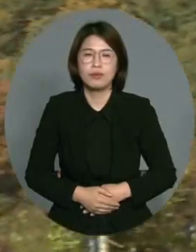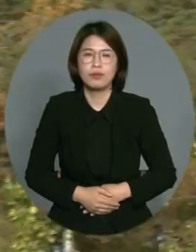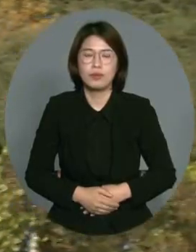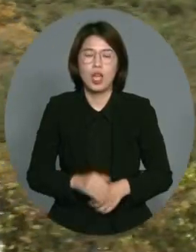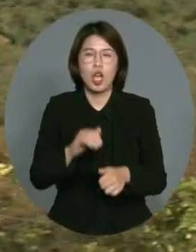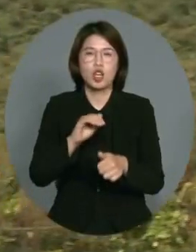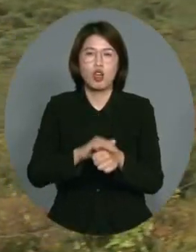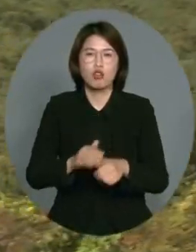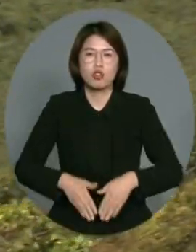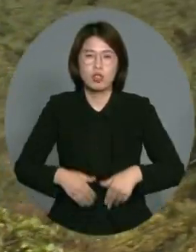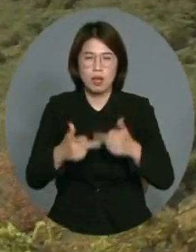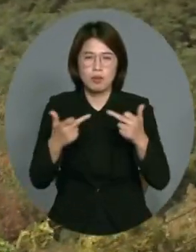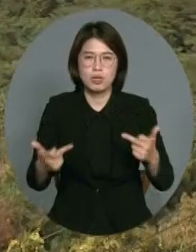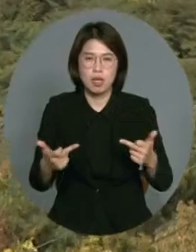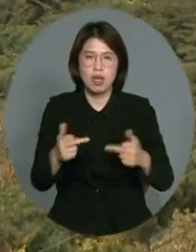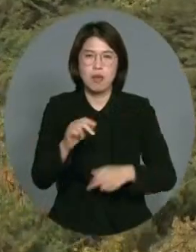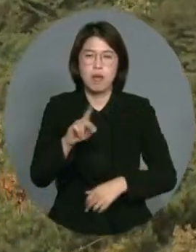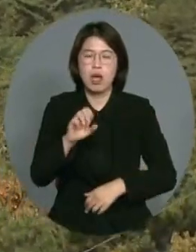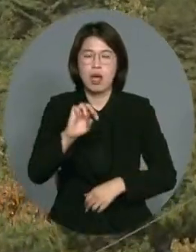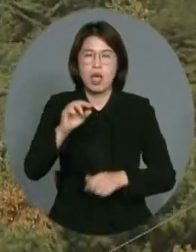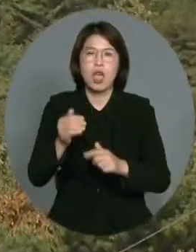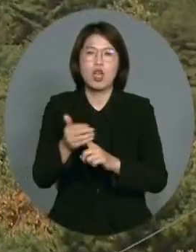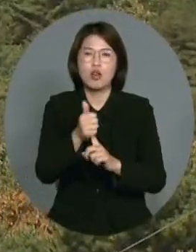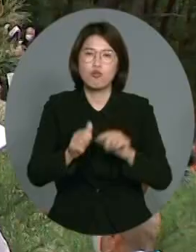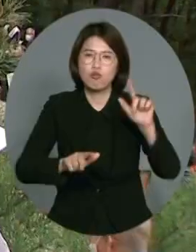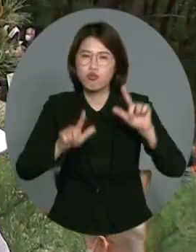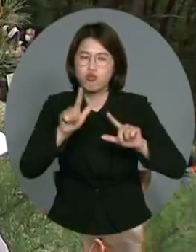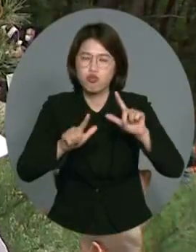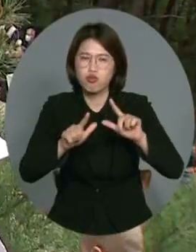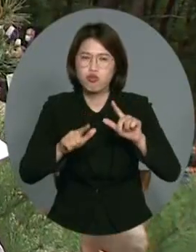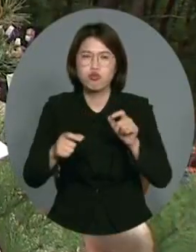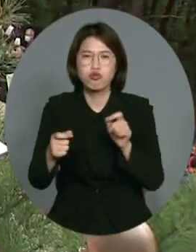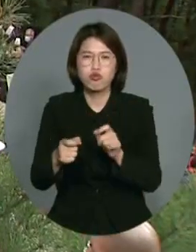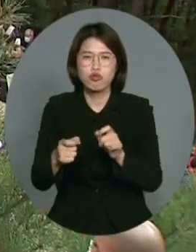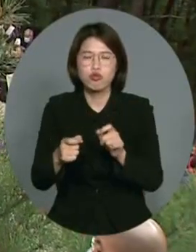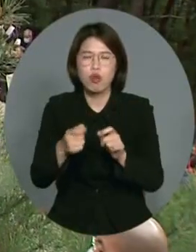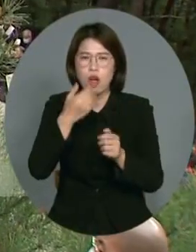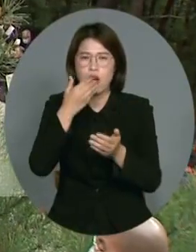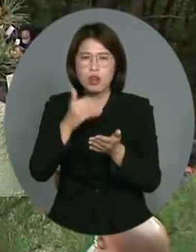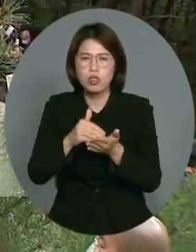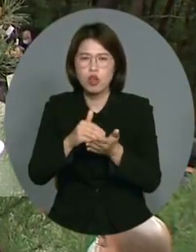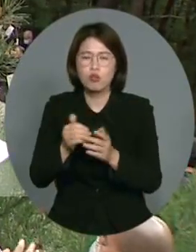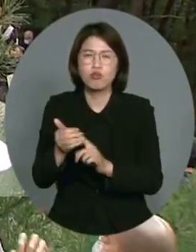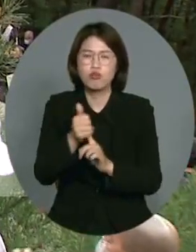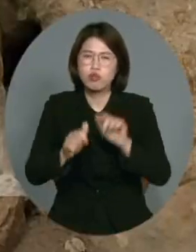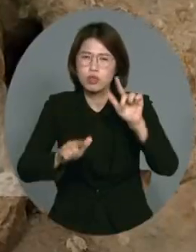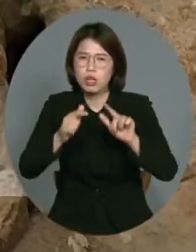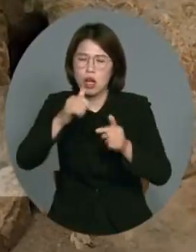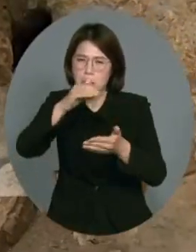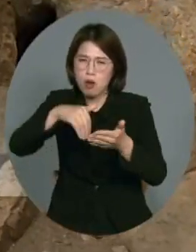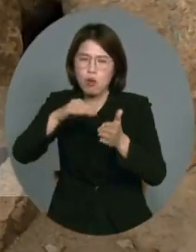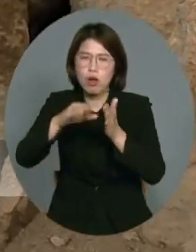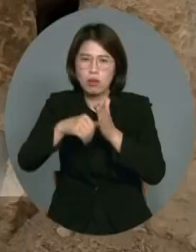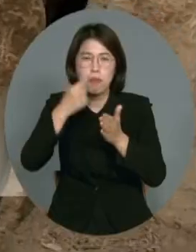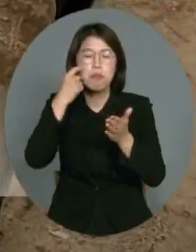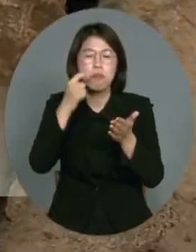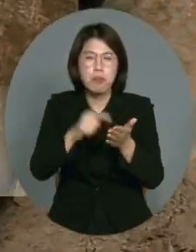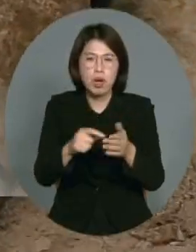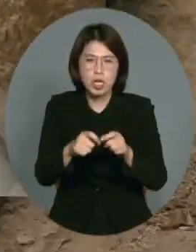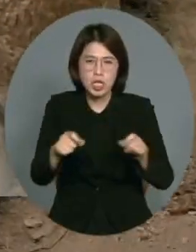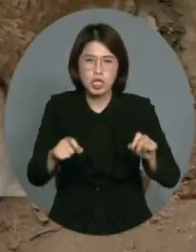경주 남산 11곡 마애불. 지난 2007년 인근의 석불 좌상을 발굴 조사하다가 발견됐습니다. 전체